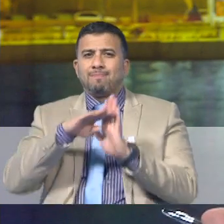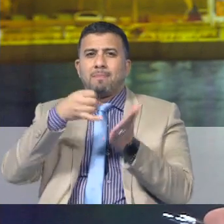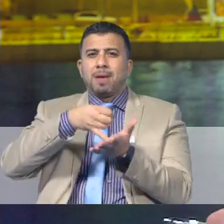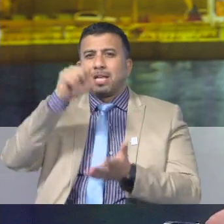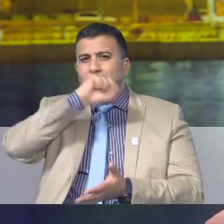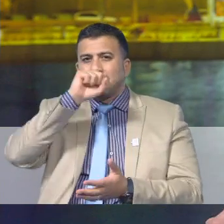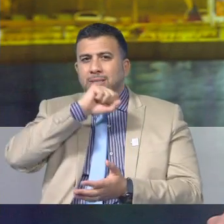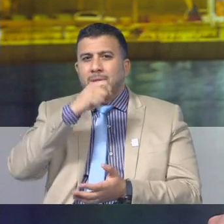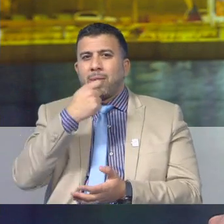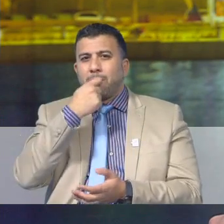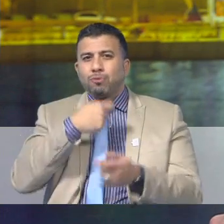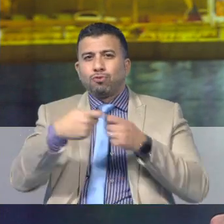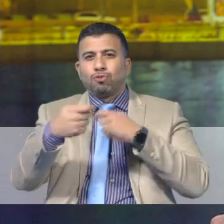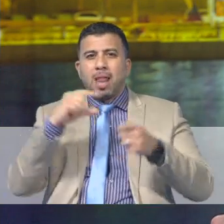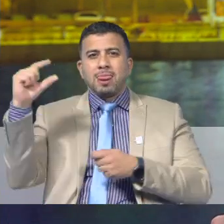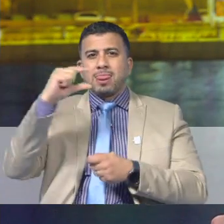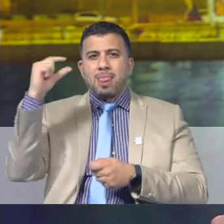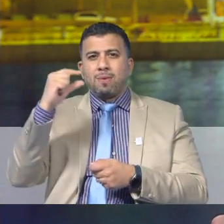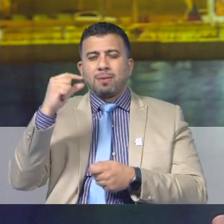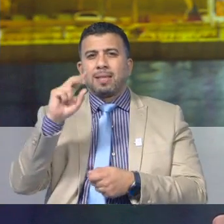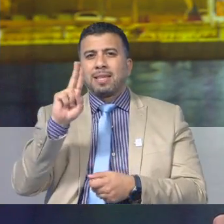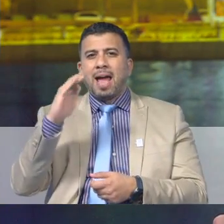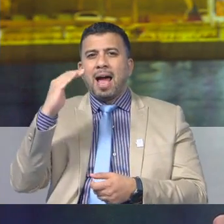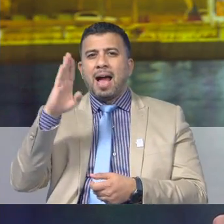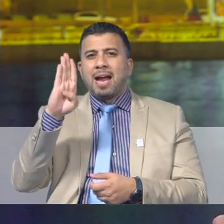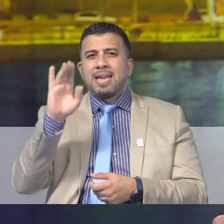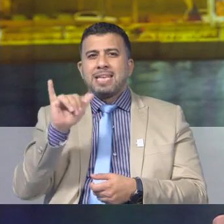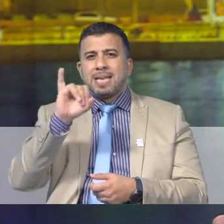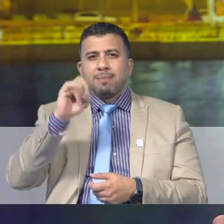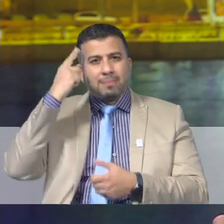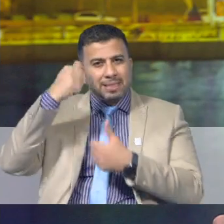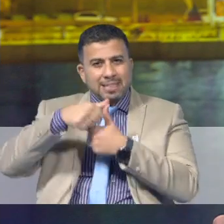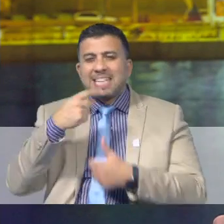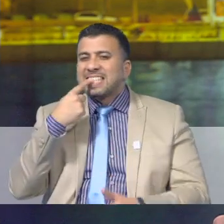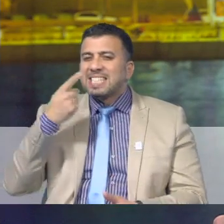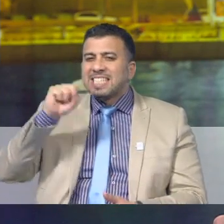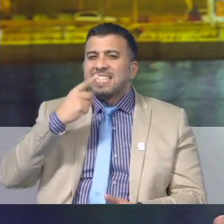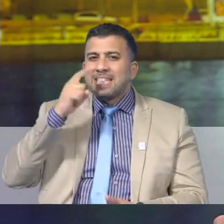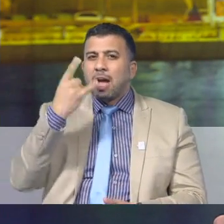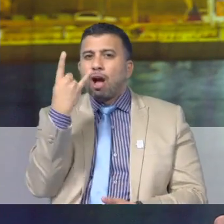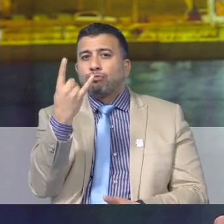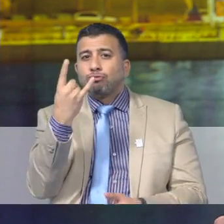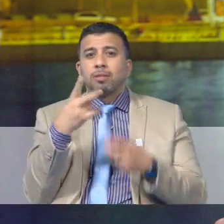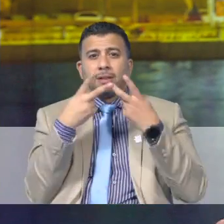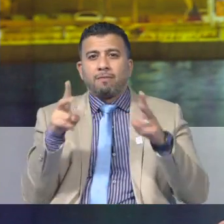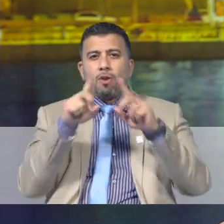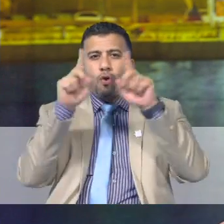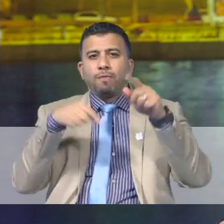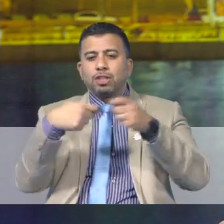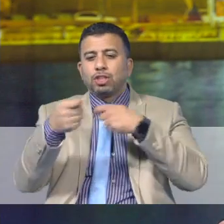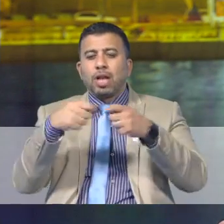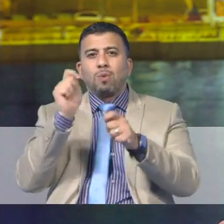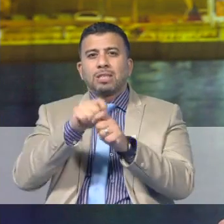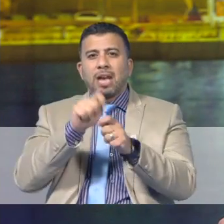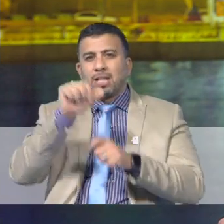نظم مركز الشارقة للتحكيم التجاري الدولي تحكيم احتفالا بالذكرى السنوية العاشرة على انطلاقه بغرفة تجارة